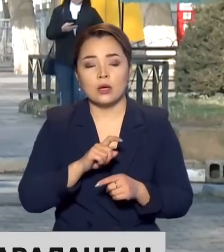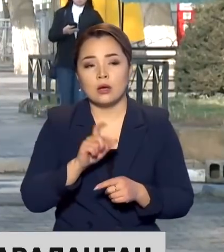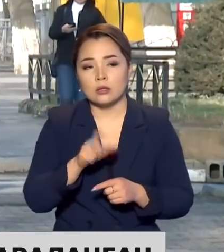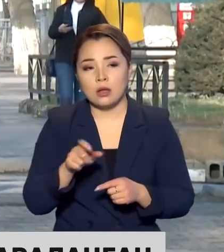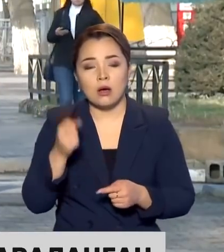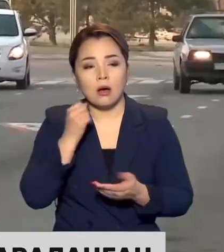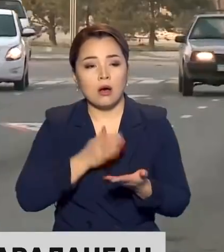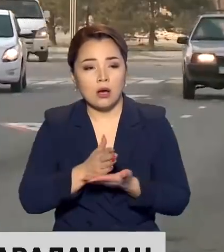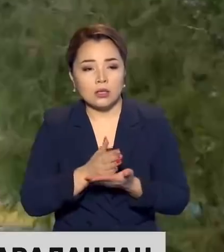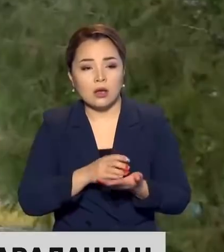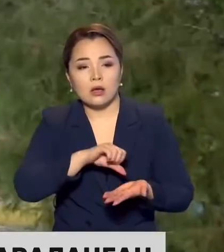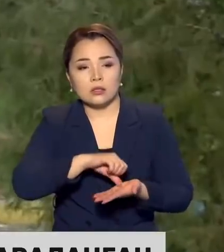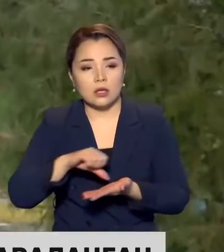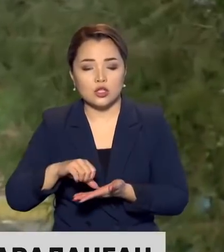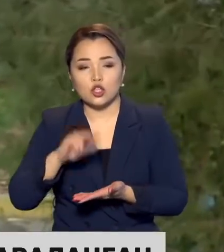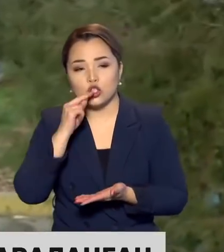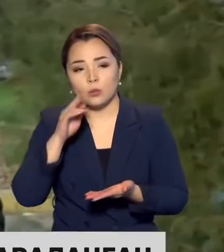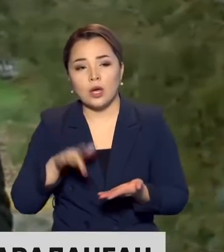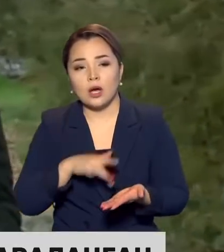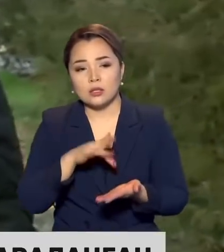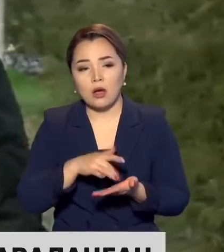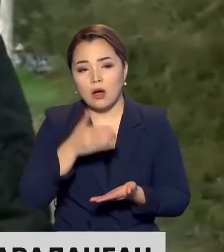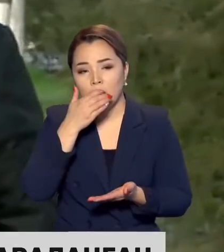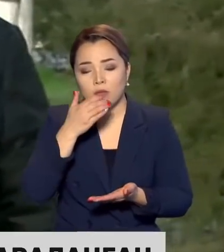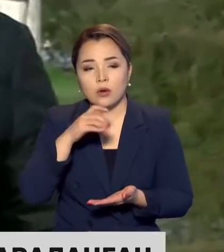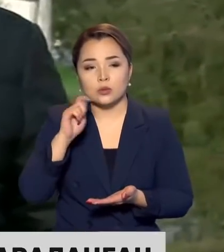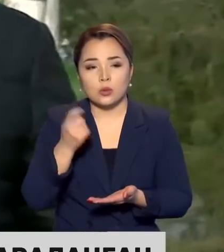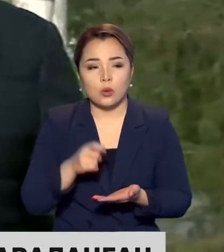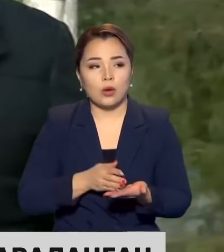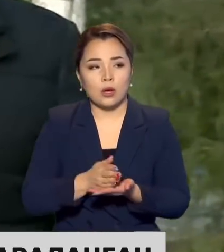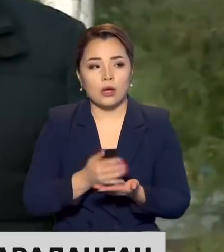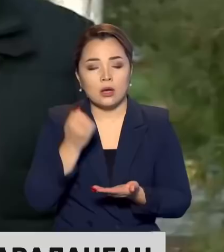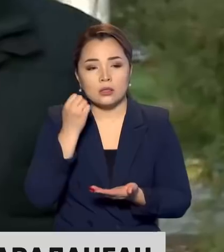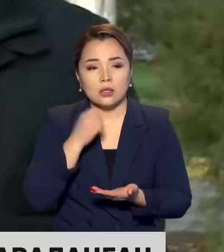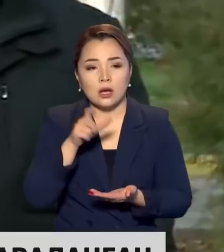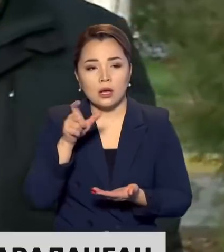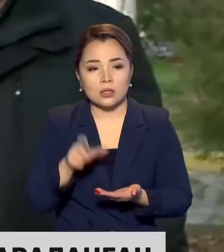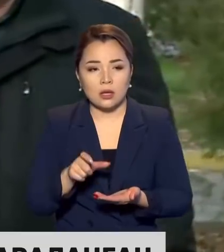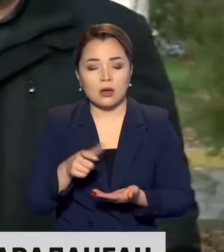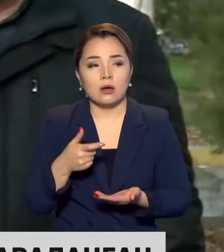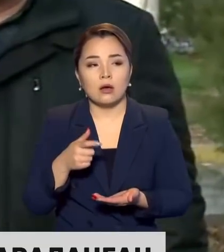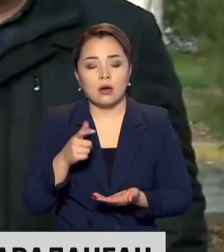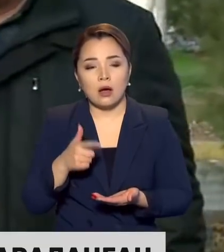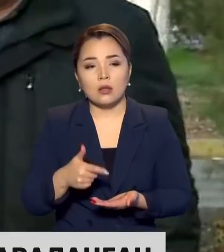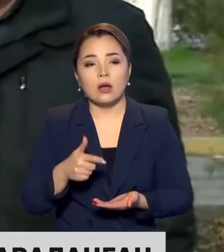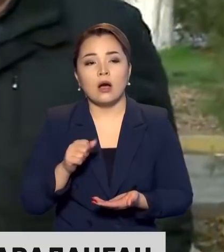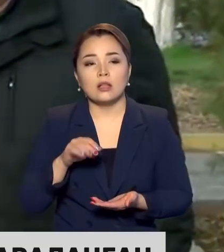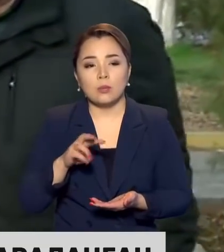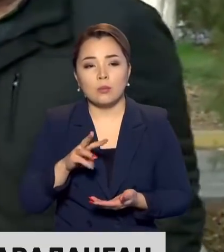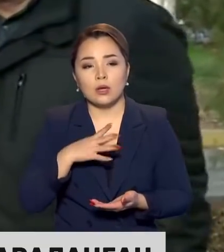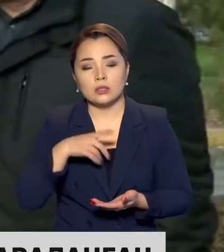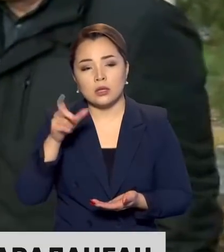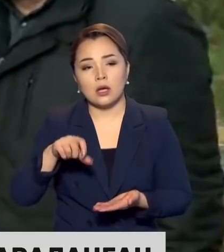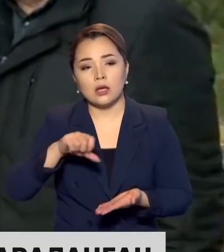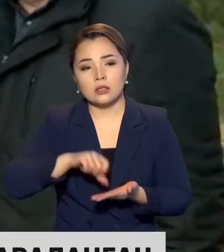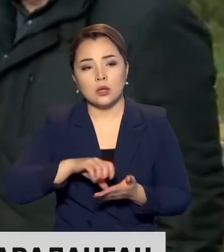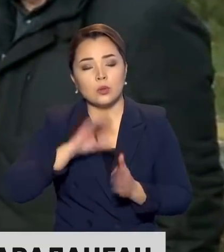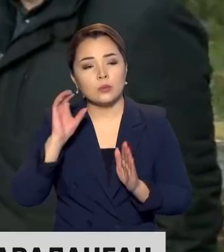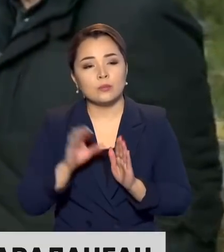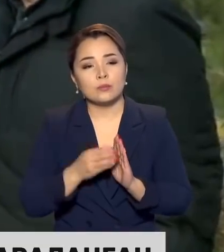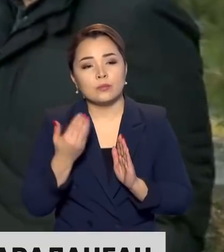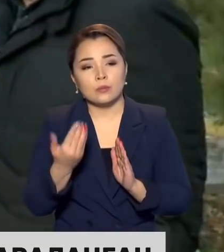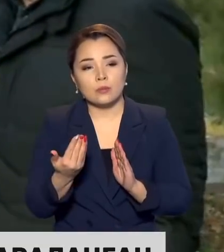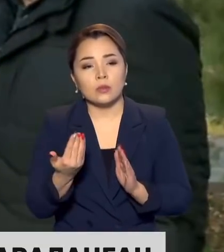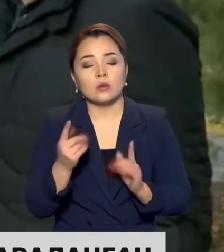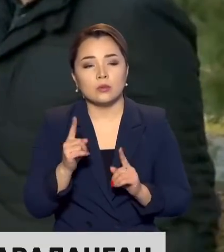жатыр. Қазір менің қасымда Шымкент қаласы Ауған соғысы ардагерлер кеңесінің төрағасы ғалым Майханов тұр. Ғалым Тастанұлы, сіздер